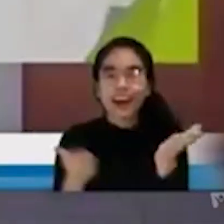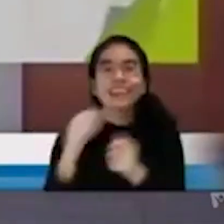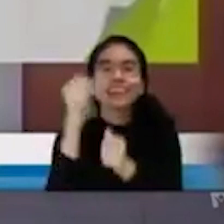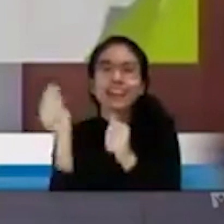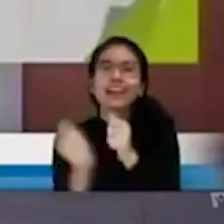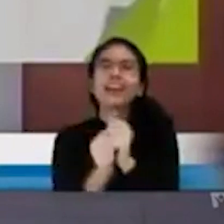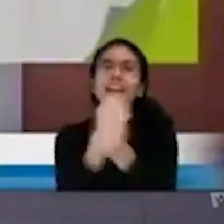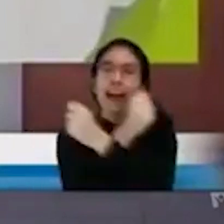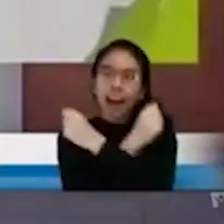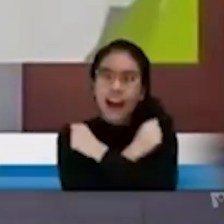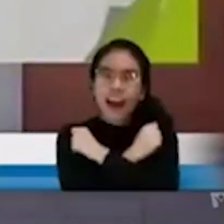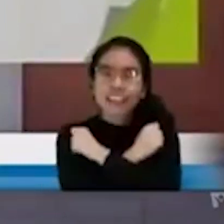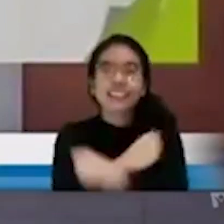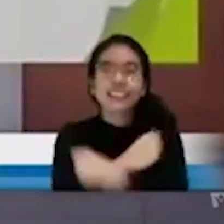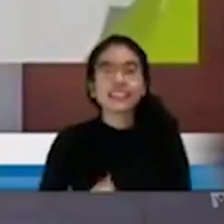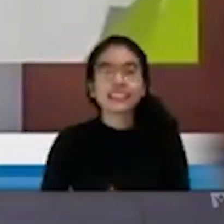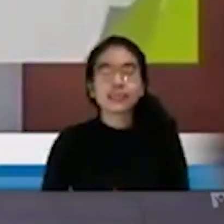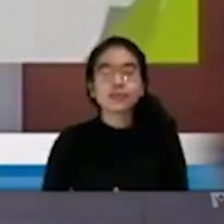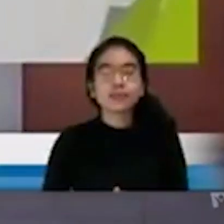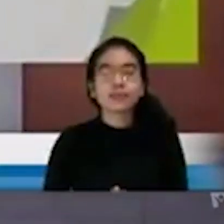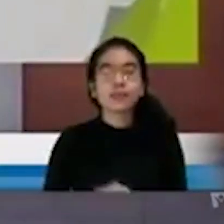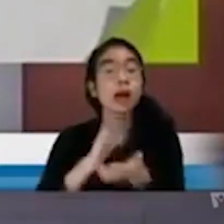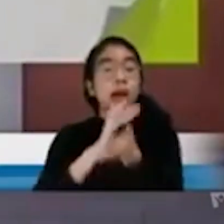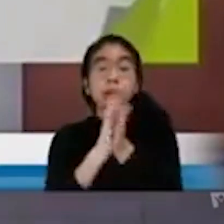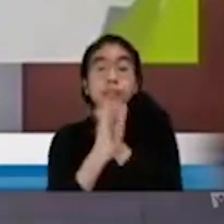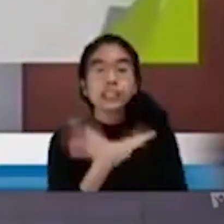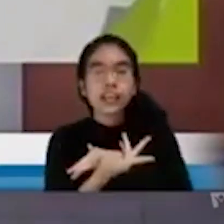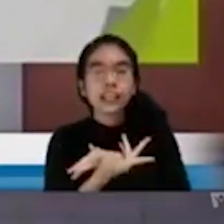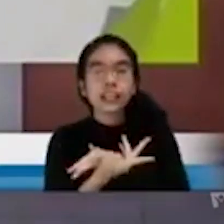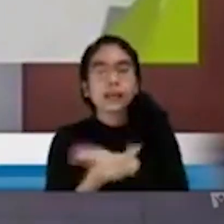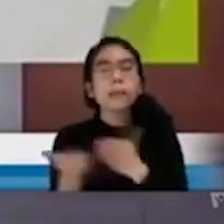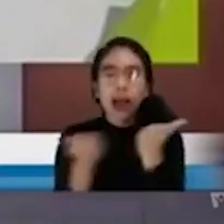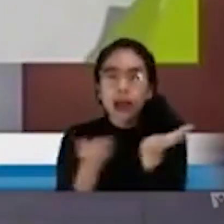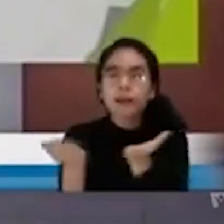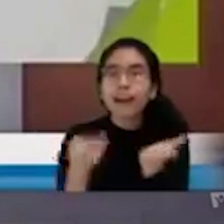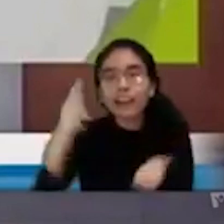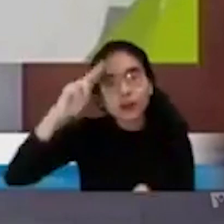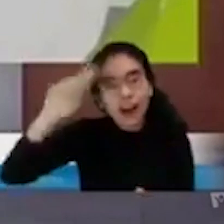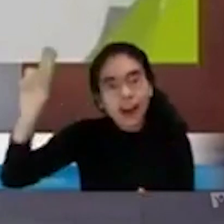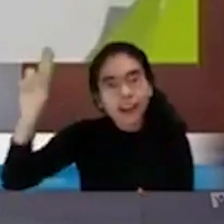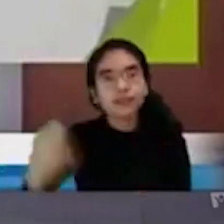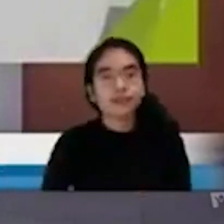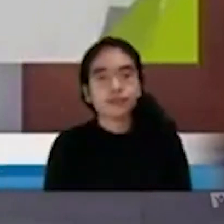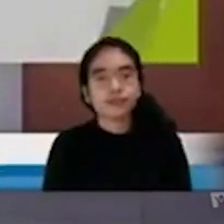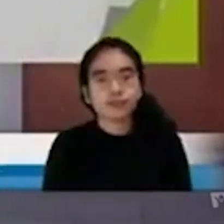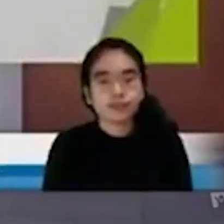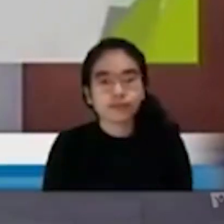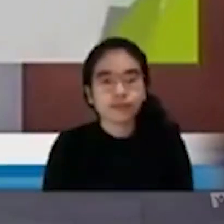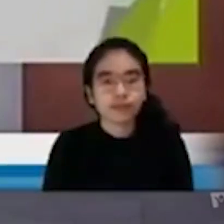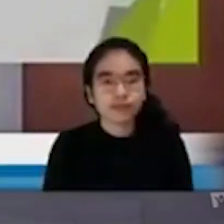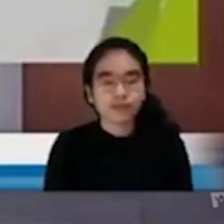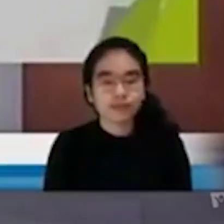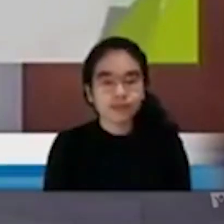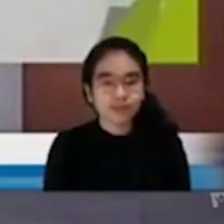juga melihat sebagai pengurus luar biasa, kami appreciate, kami sangat